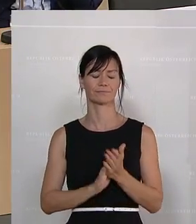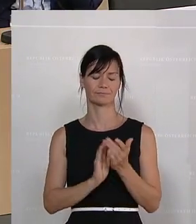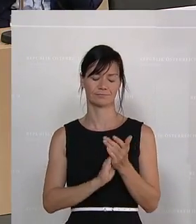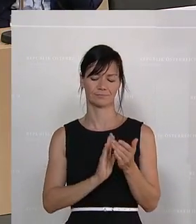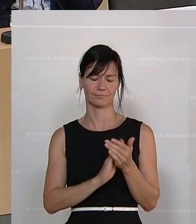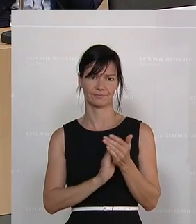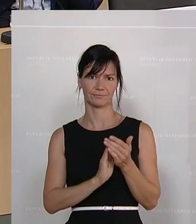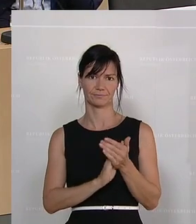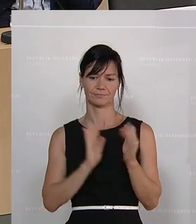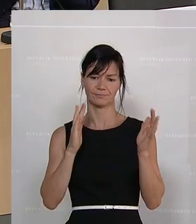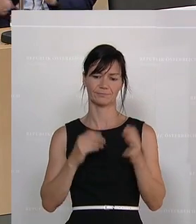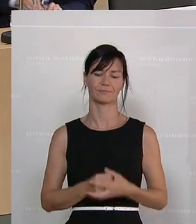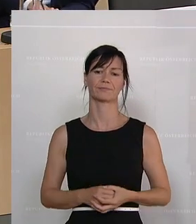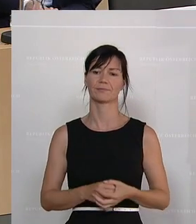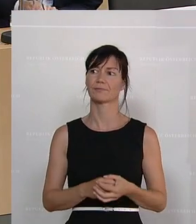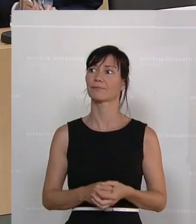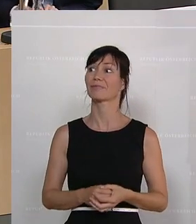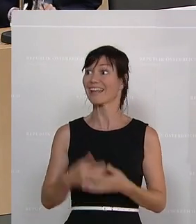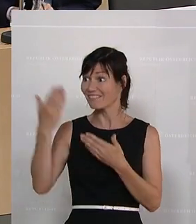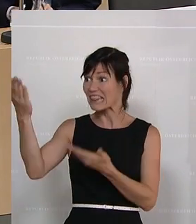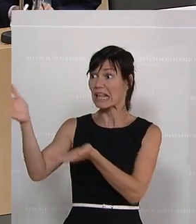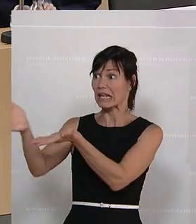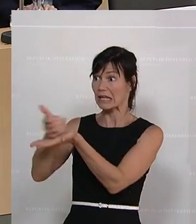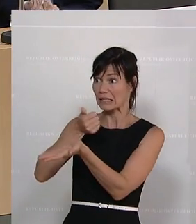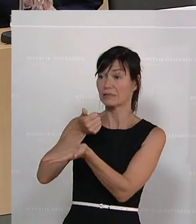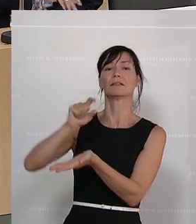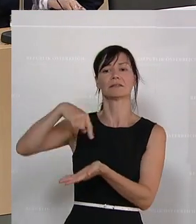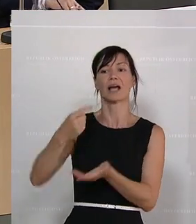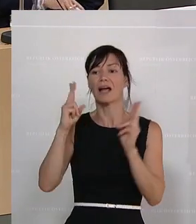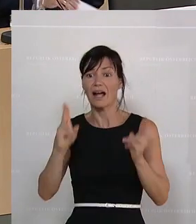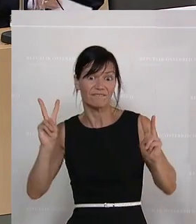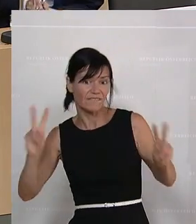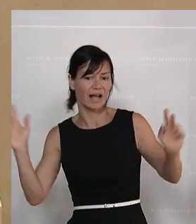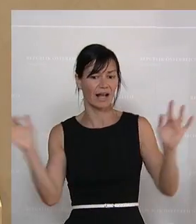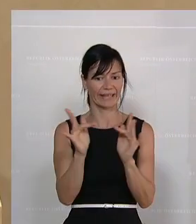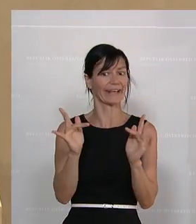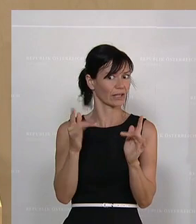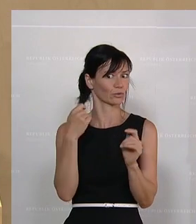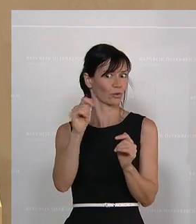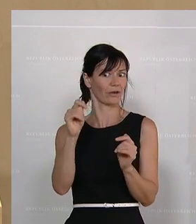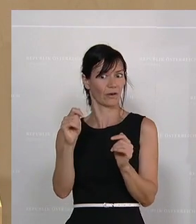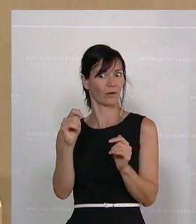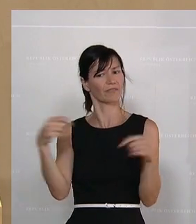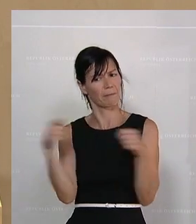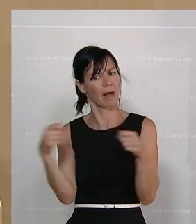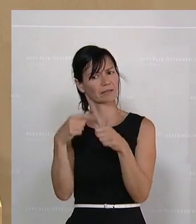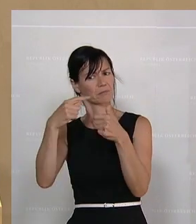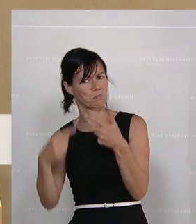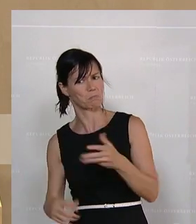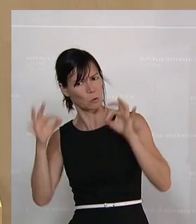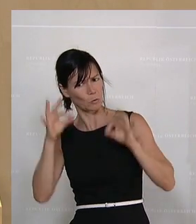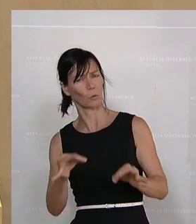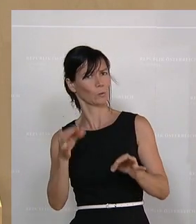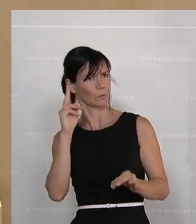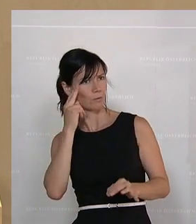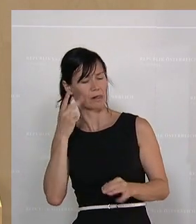damit wirksame an die teuerung maßnahmen nachhaltig finanziert werden können und damit wir auch das halbe geld davon